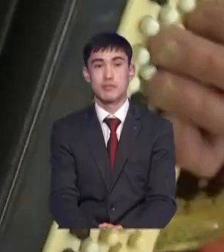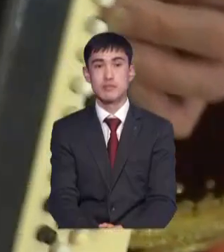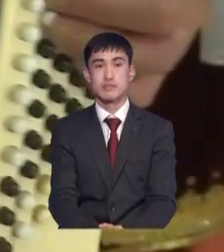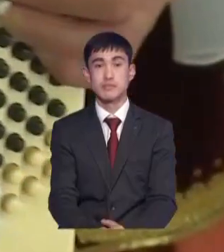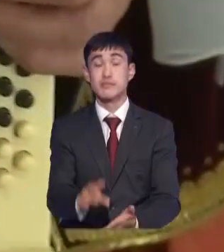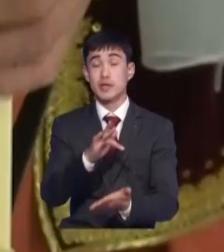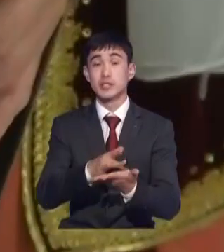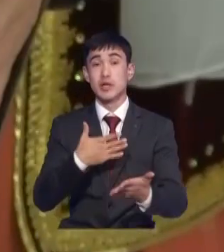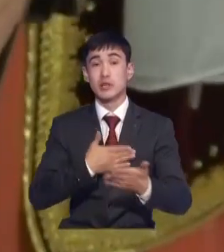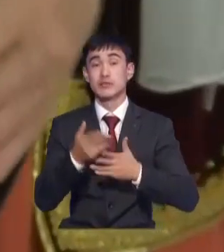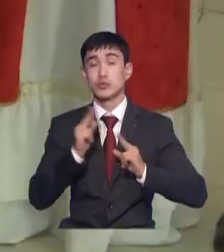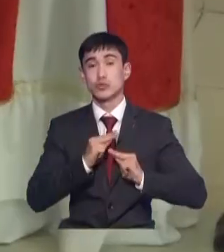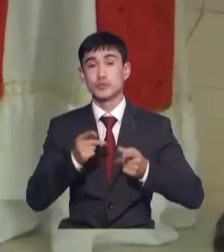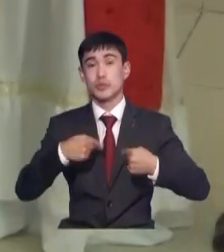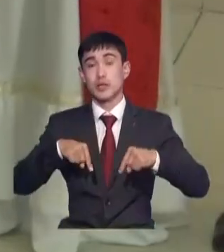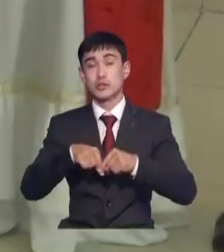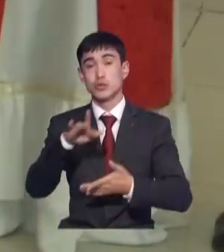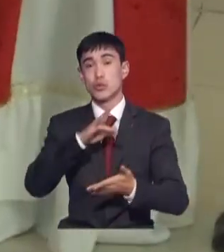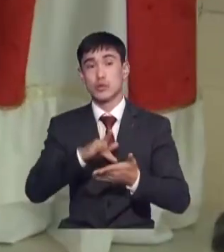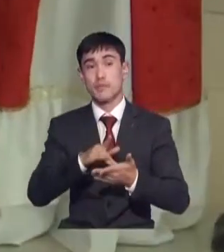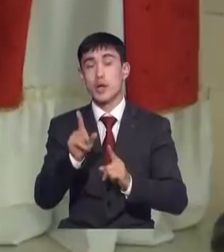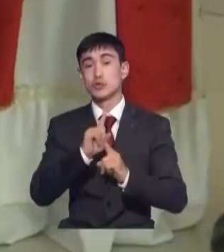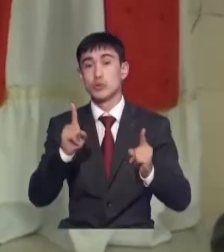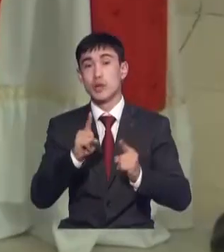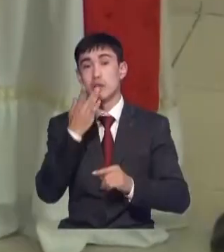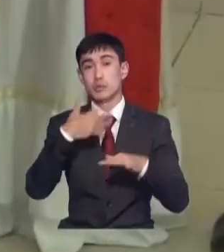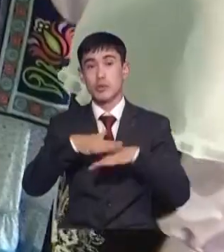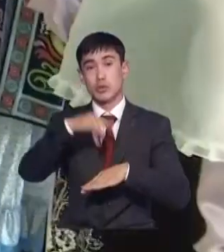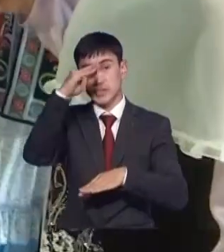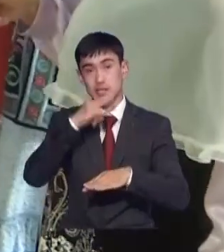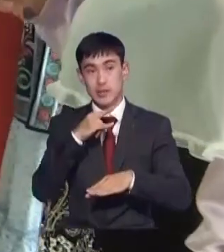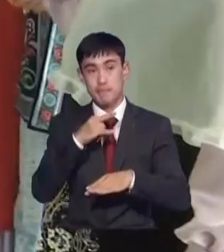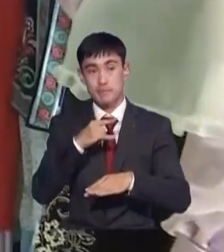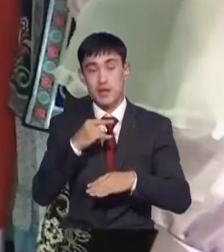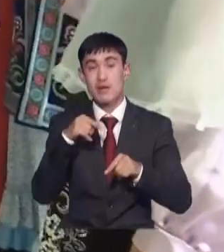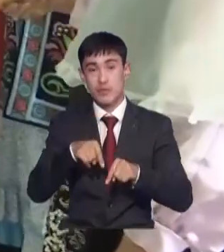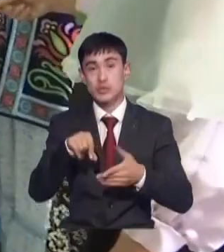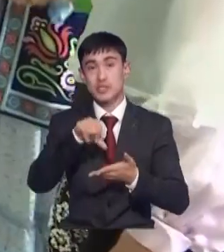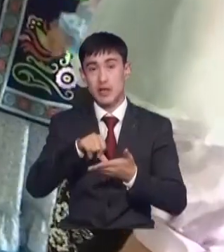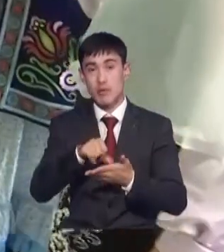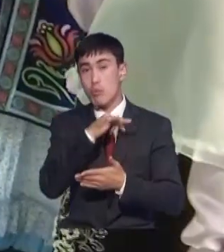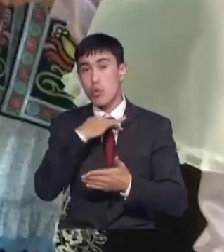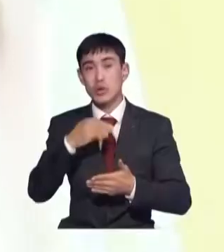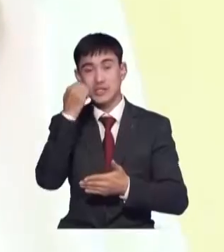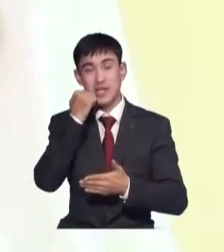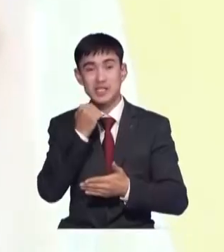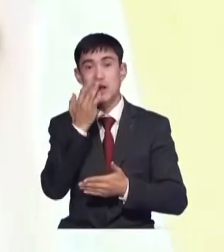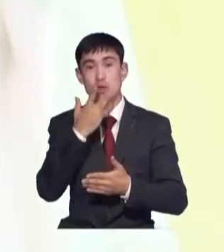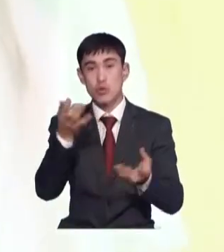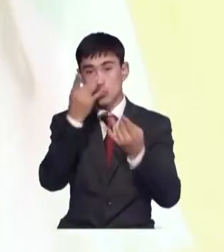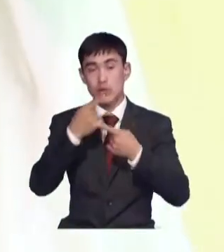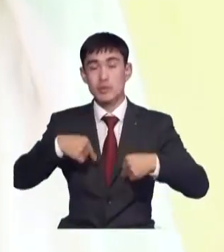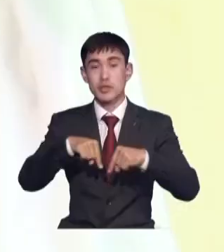Центр активно сотрудничает со многими организациями города, особенно с Ассамблеей народа Казахстана, поскольку в его составе немало старейшин